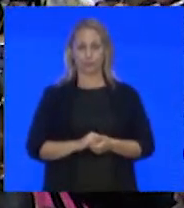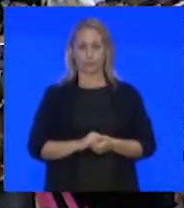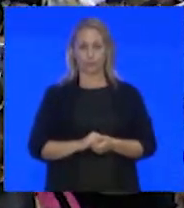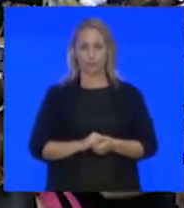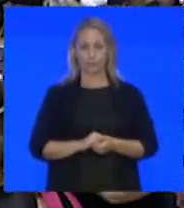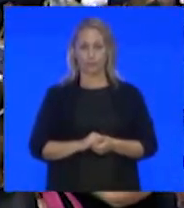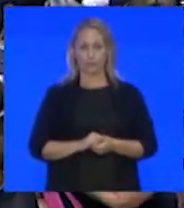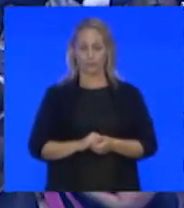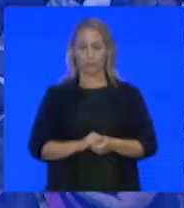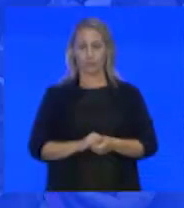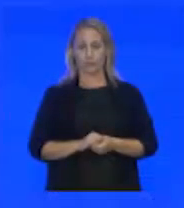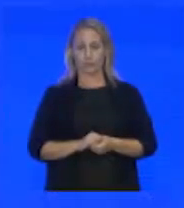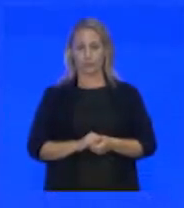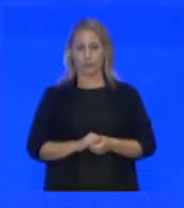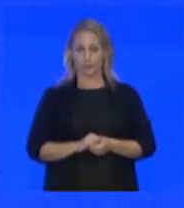Για το μετρό όμως,